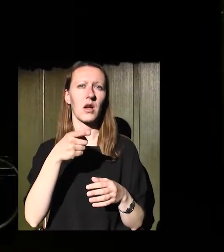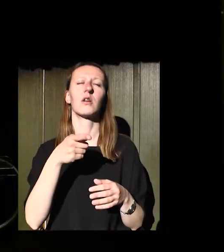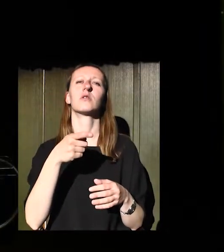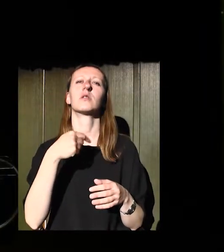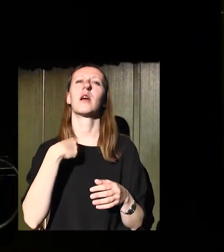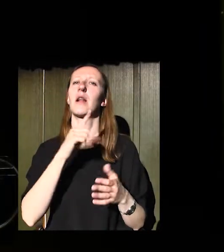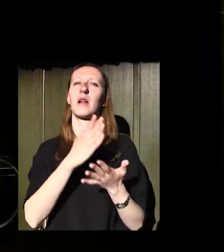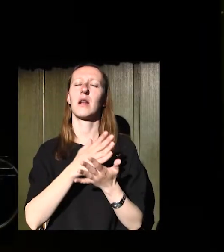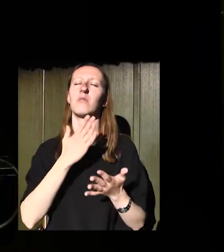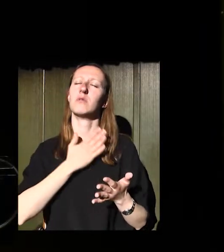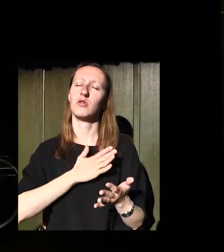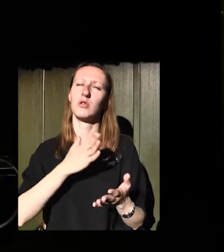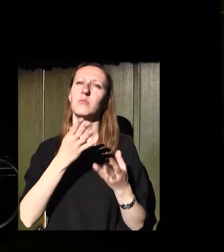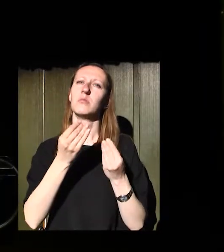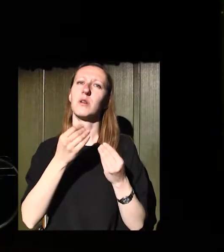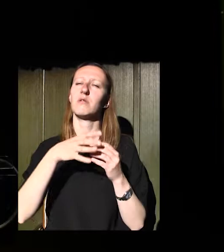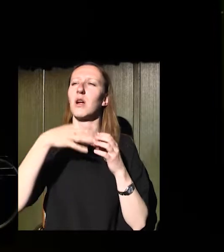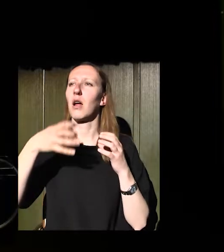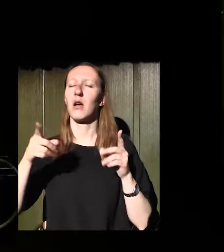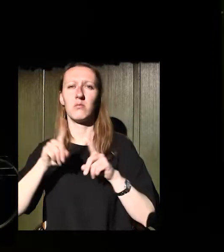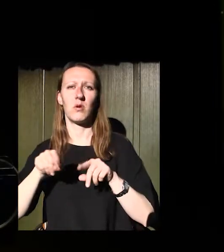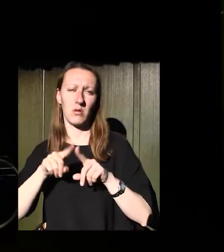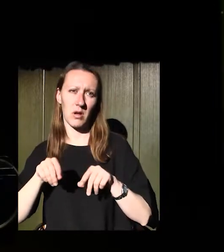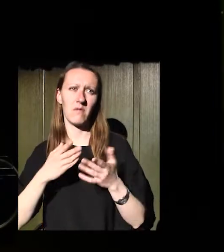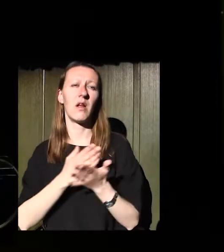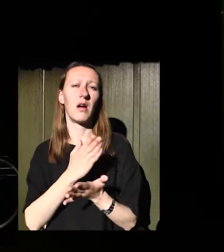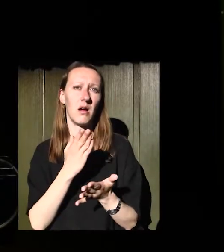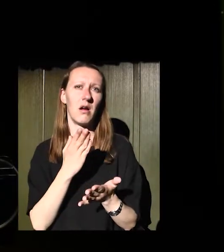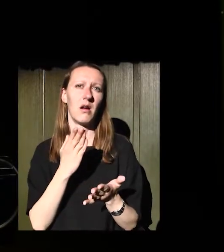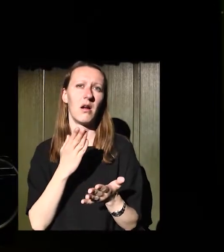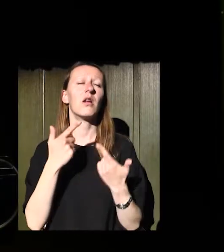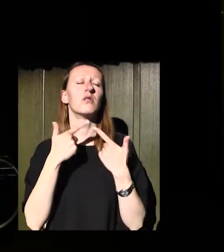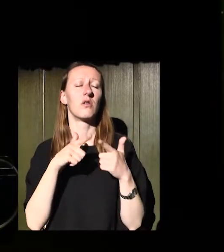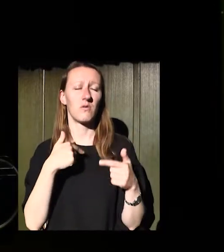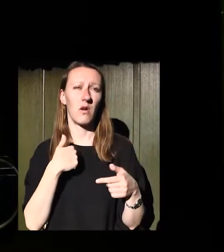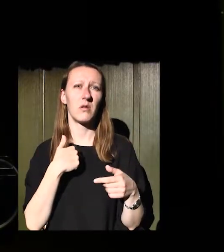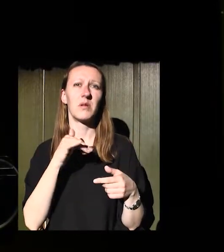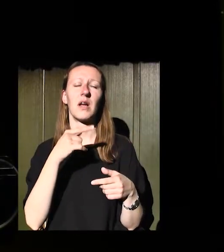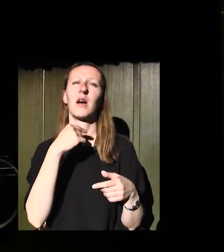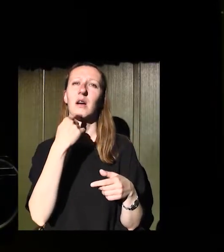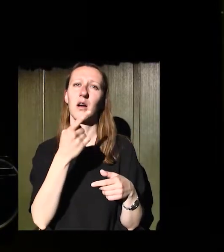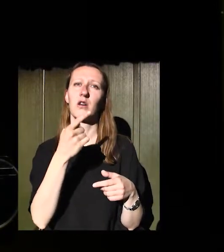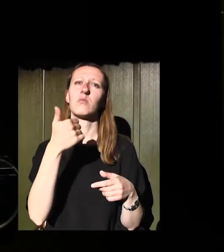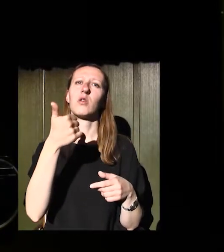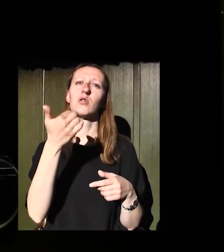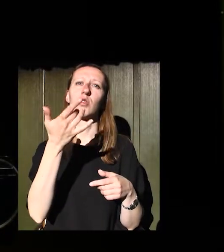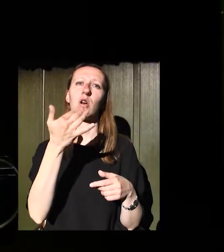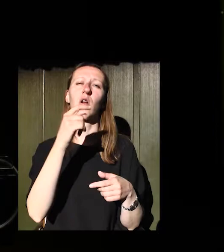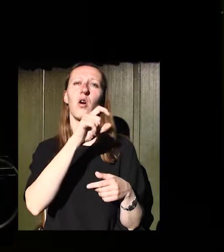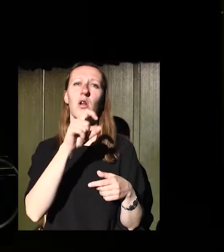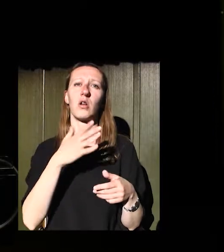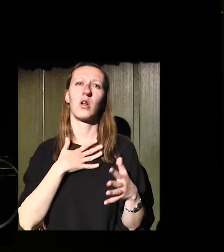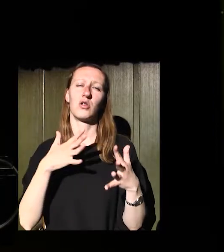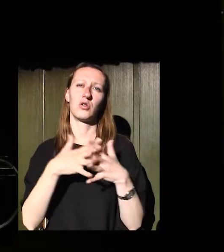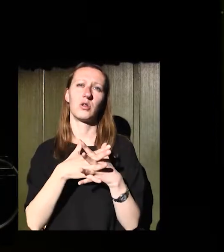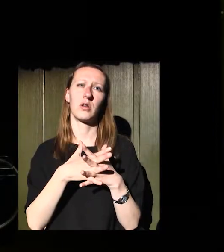gradonačelnik, ne bih se želio previše ponavljati. Međutim, dozvolite mi da se osvrnem s još nekoliko